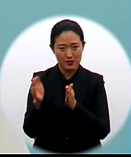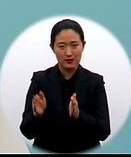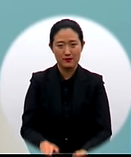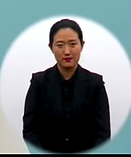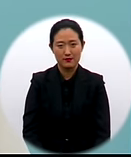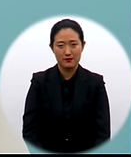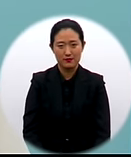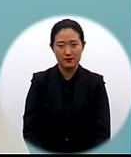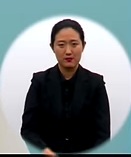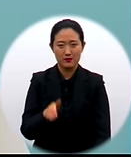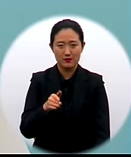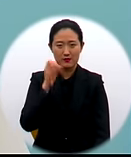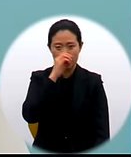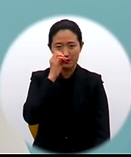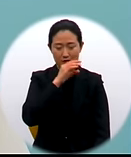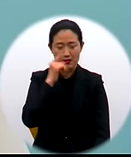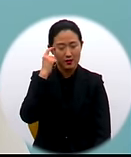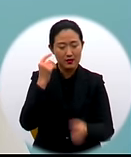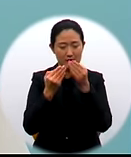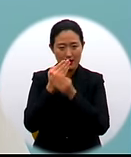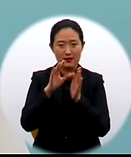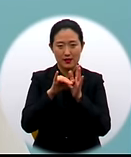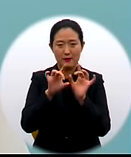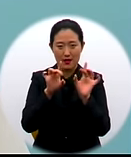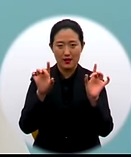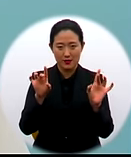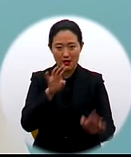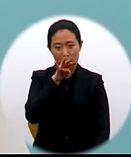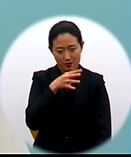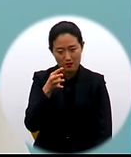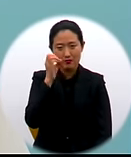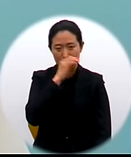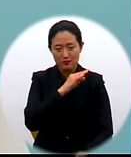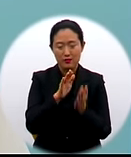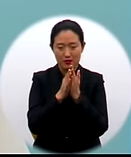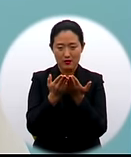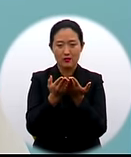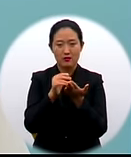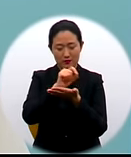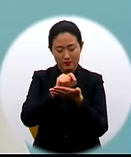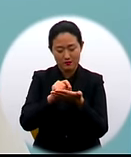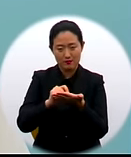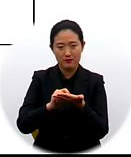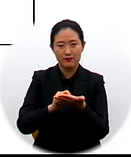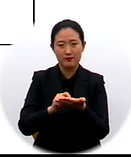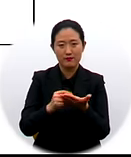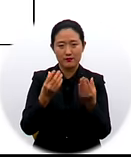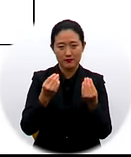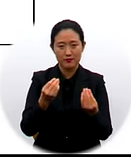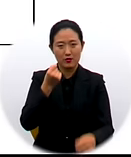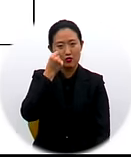이런 식으로 정리를 하는 겁니다. 이걸 이렇게 쭉 기록해요. 그냥 떠오를 때마다 메모장에 하셔도 되고 엑셀에 하셔도 되고 그냥 일기장 같은 노트에 하셔도